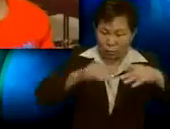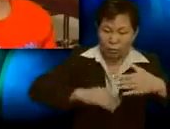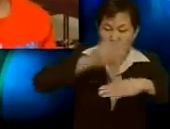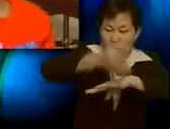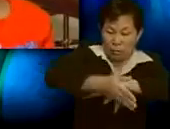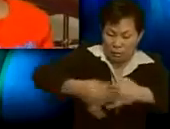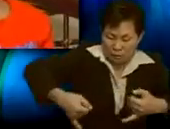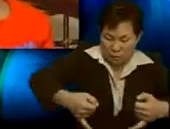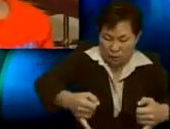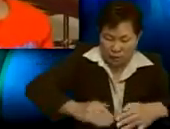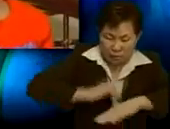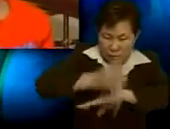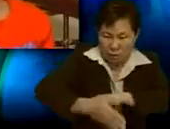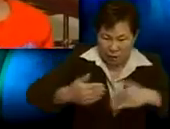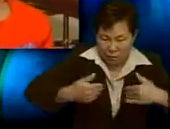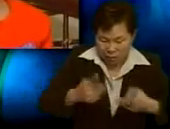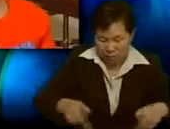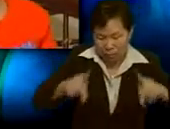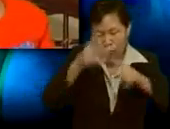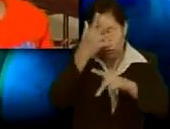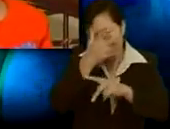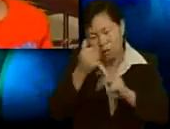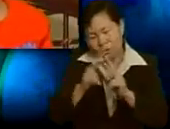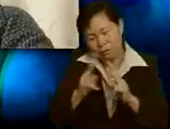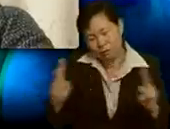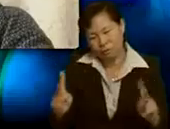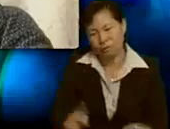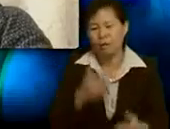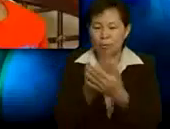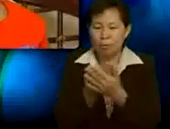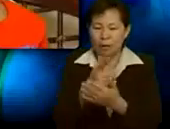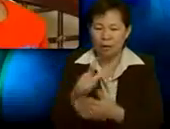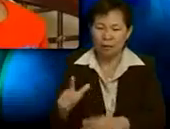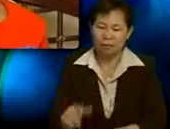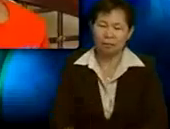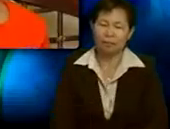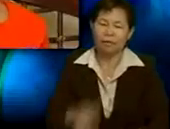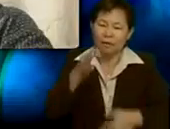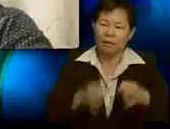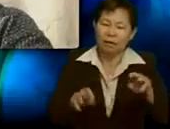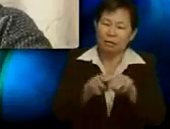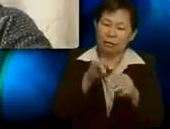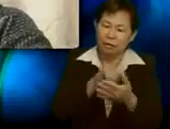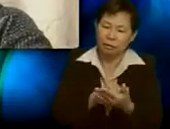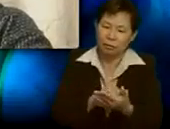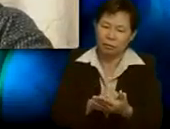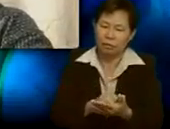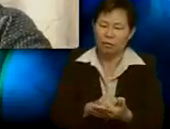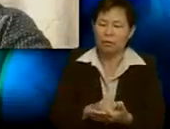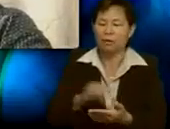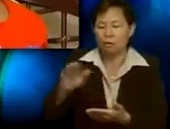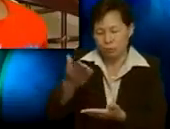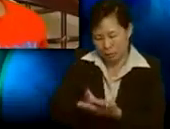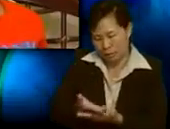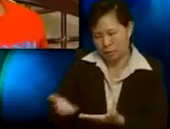Ada pasu perhiasan yang cantik sangat. Baiklah. Kalau macam itu, Jennifer